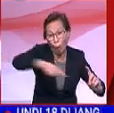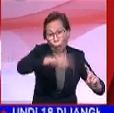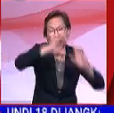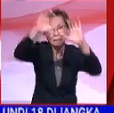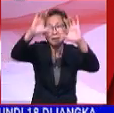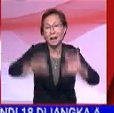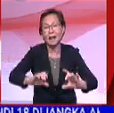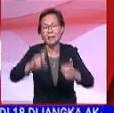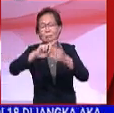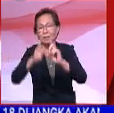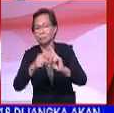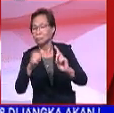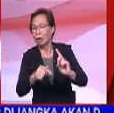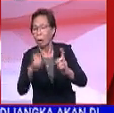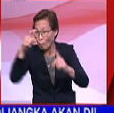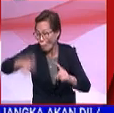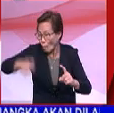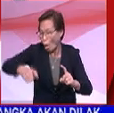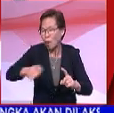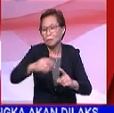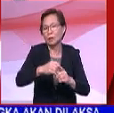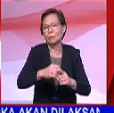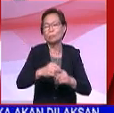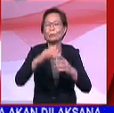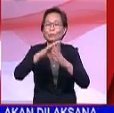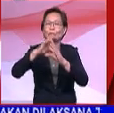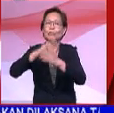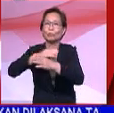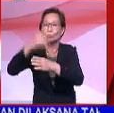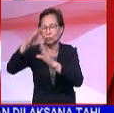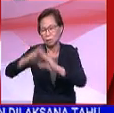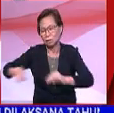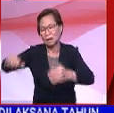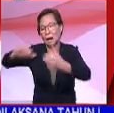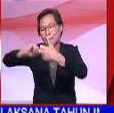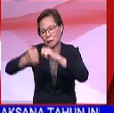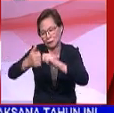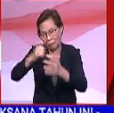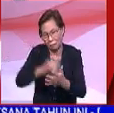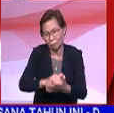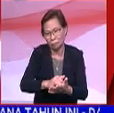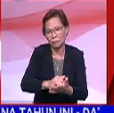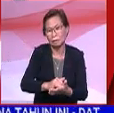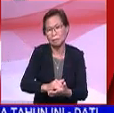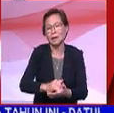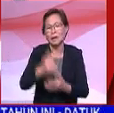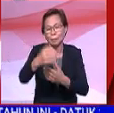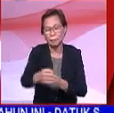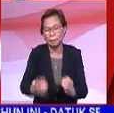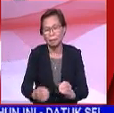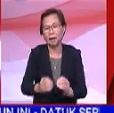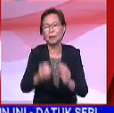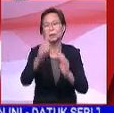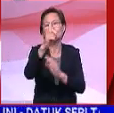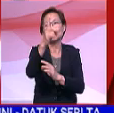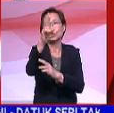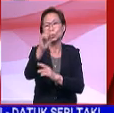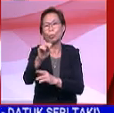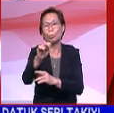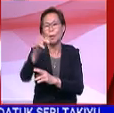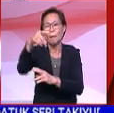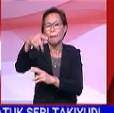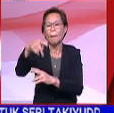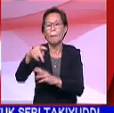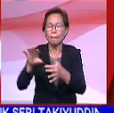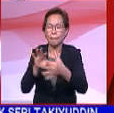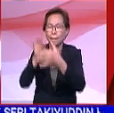kaedah berkenaan menjadi satu keperluan dalam menyelesaikan sesuatu urusan. Sedar hakikat ini, Pejabat Dewan Undangan Negeri Dun Lumadan